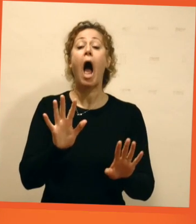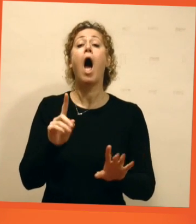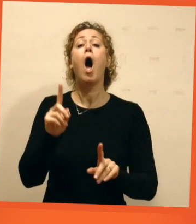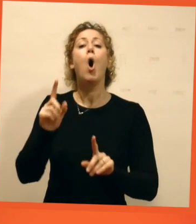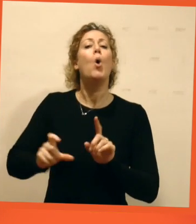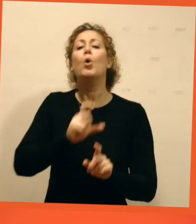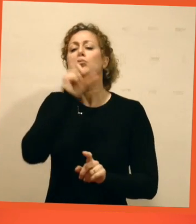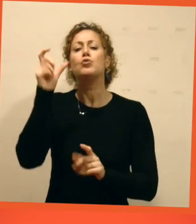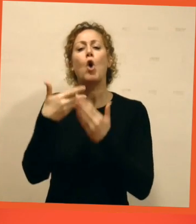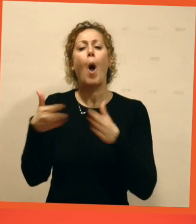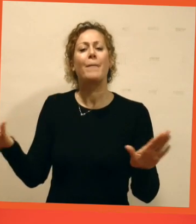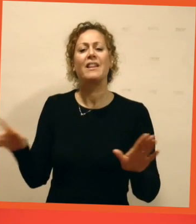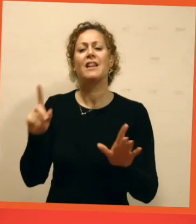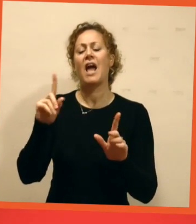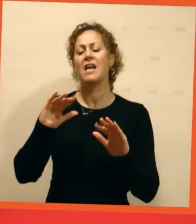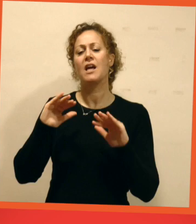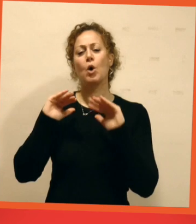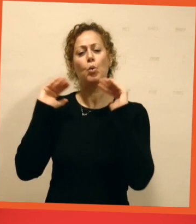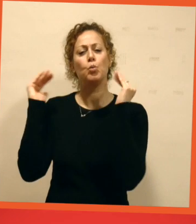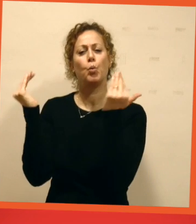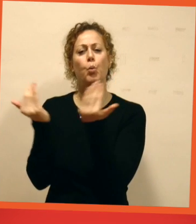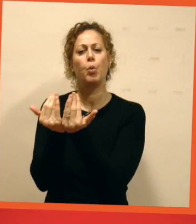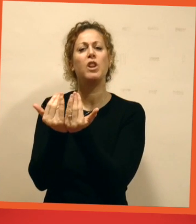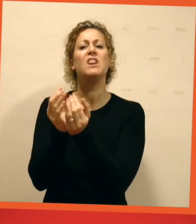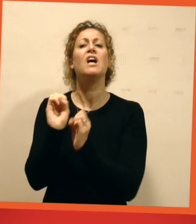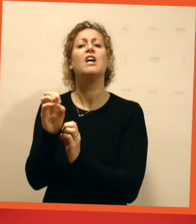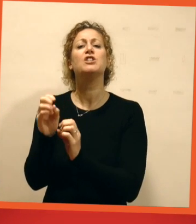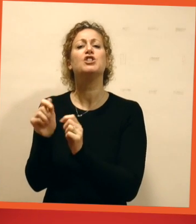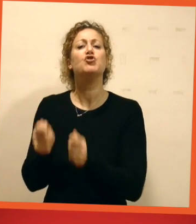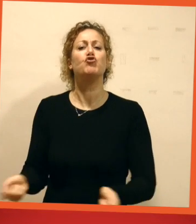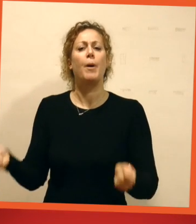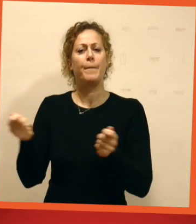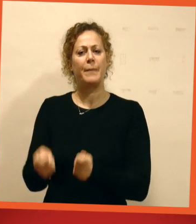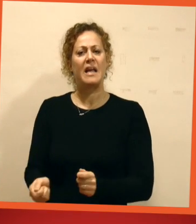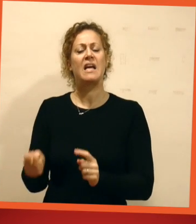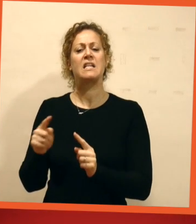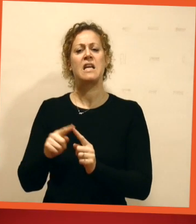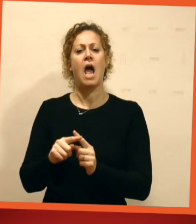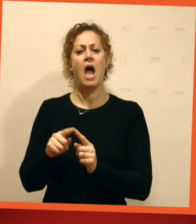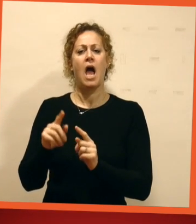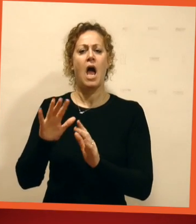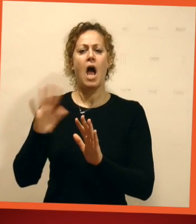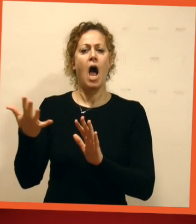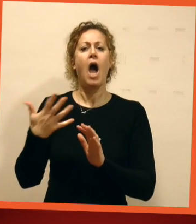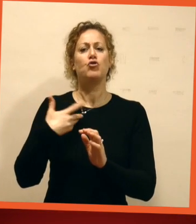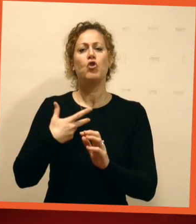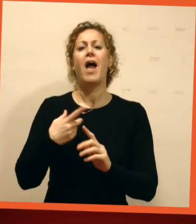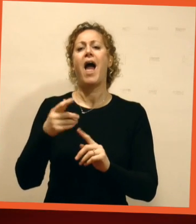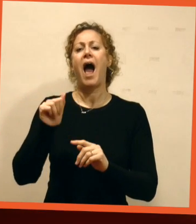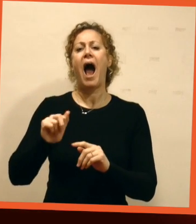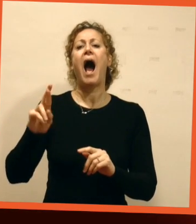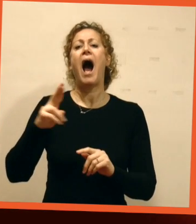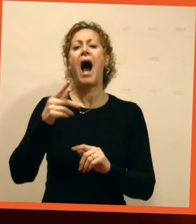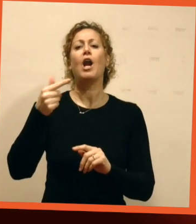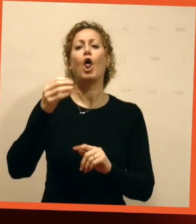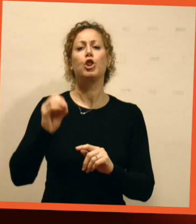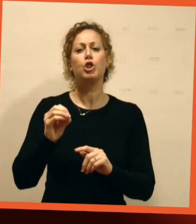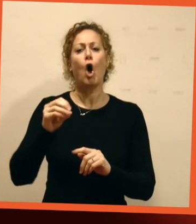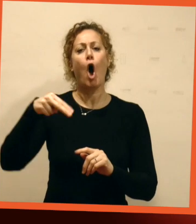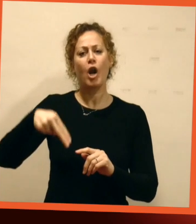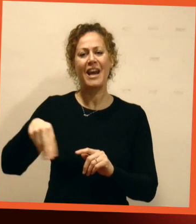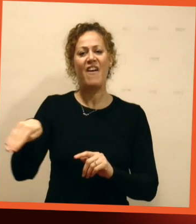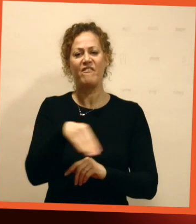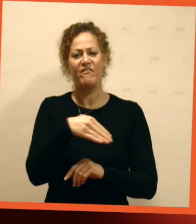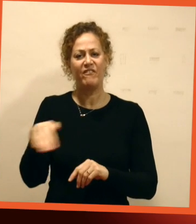discipline olistiche o a parte delle discipline olistiche, che si terrà da noi nella nostra sede di Via Arton 23 il 31